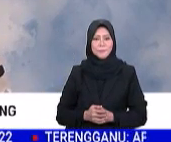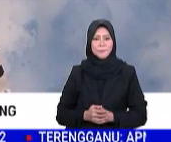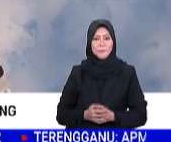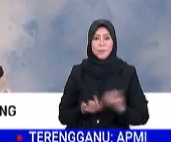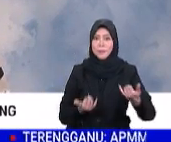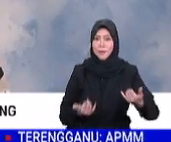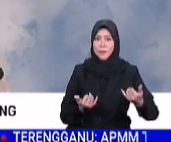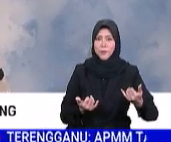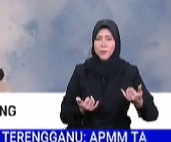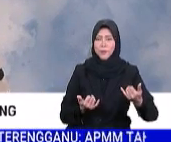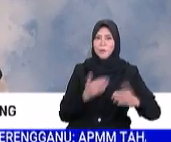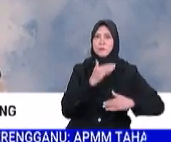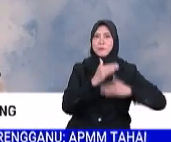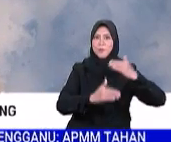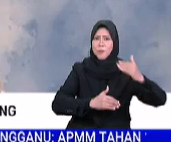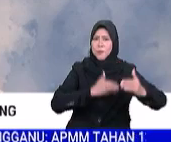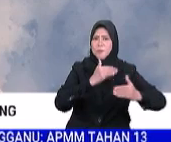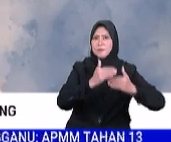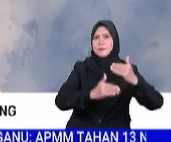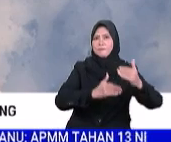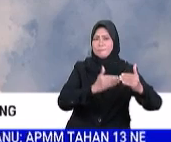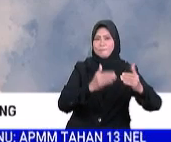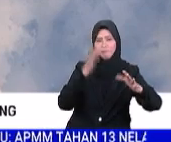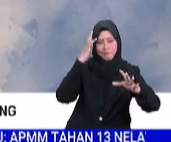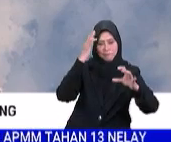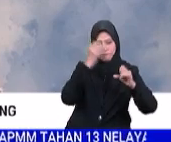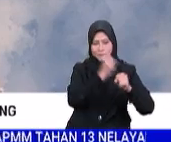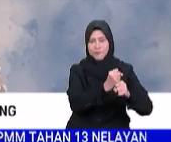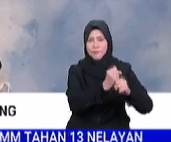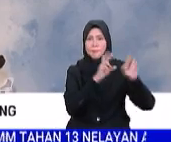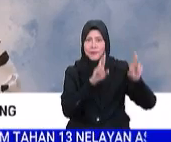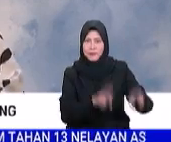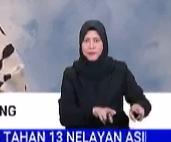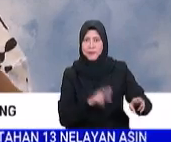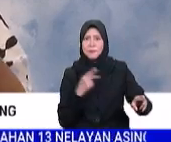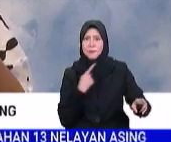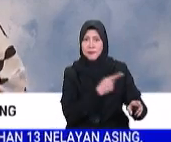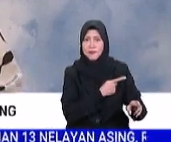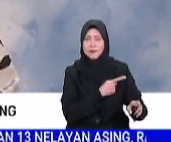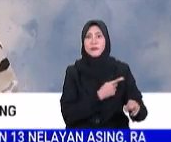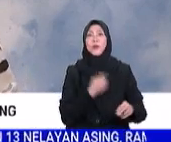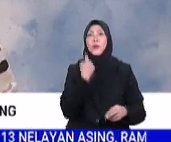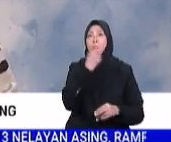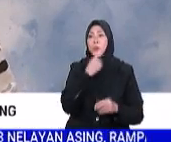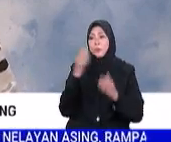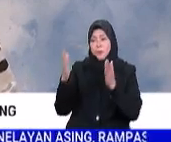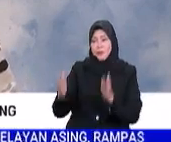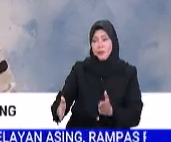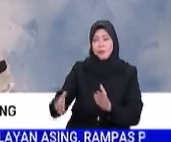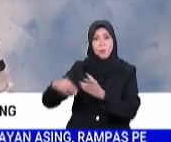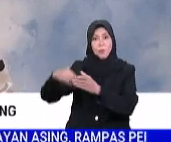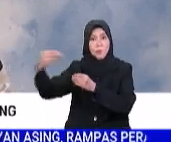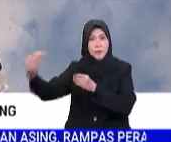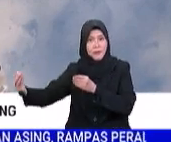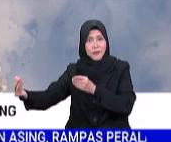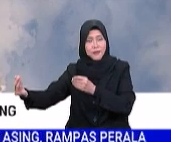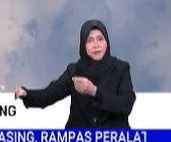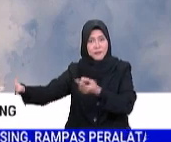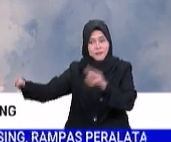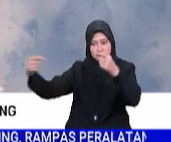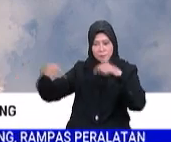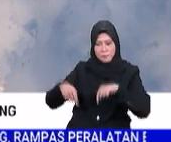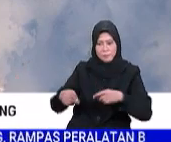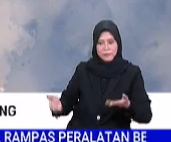Sekarang ini dalam proses untuk kita meyakinkan rakyat kita bahawa yang datang daripada luar pun tidak